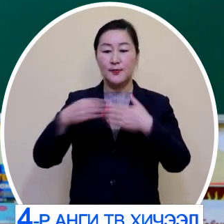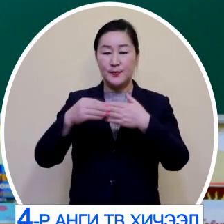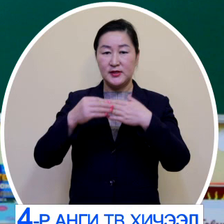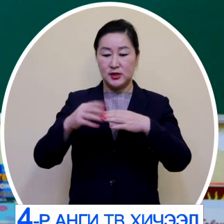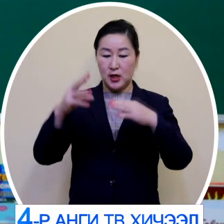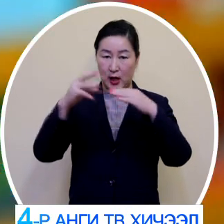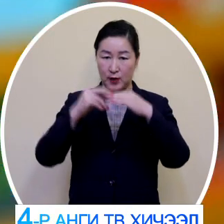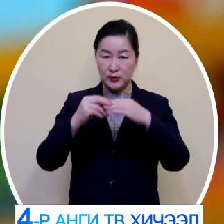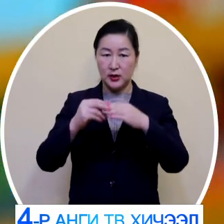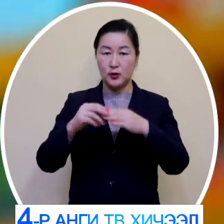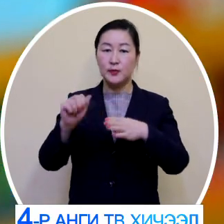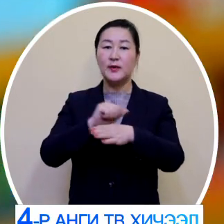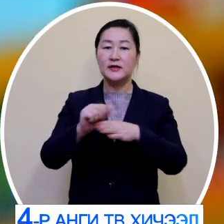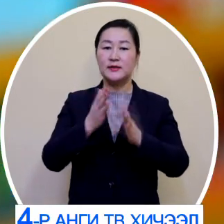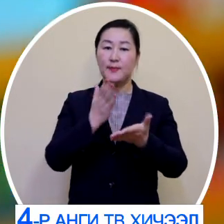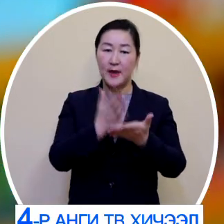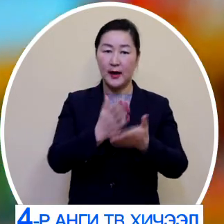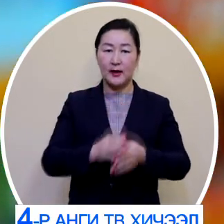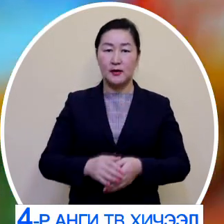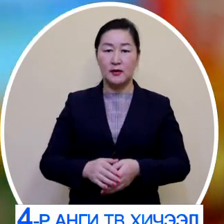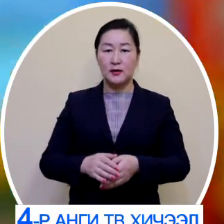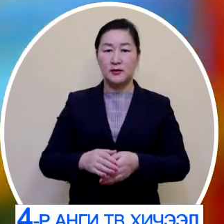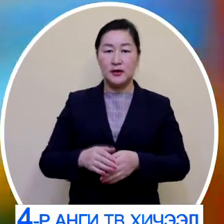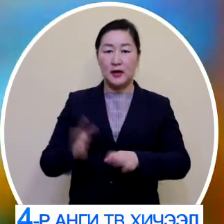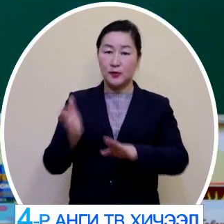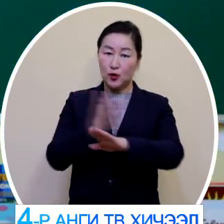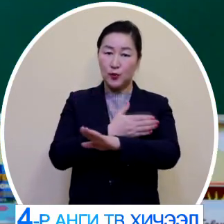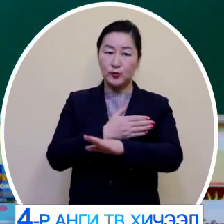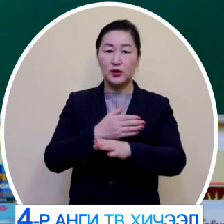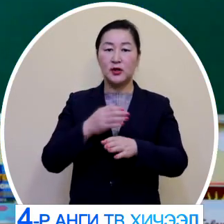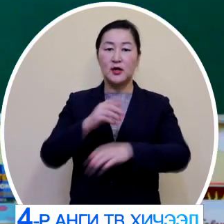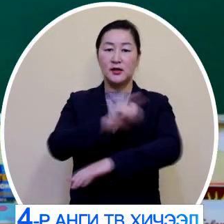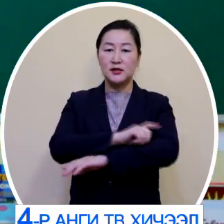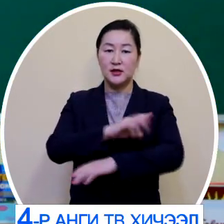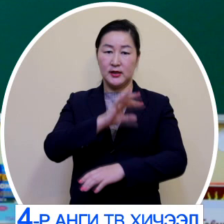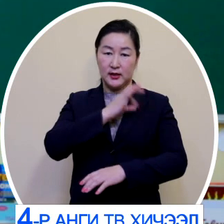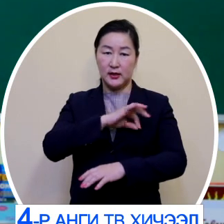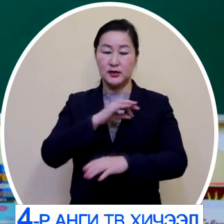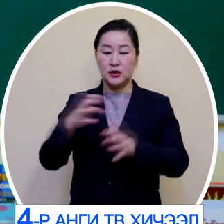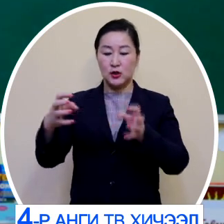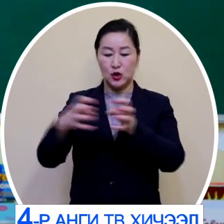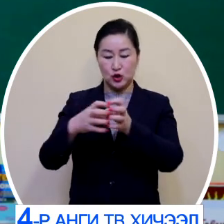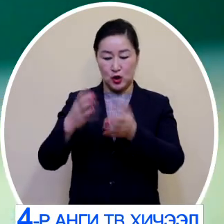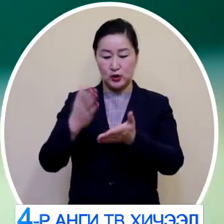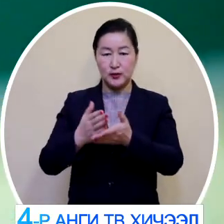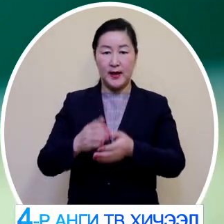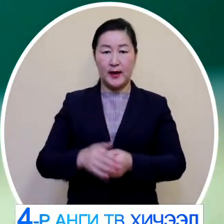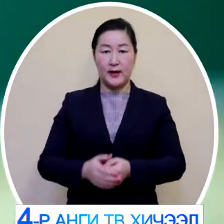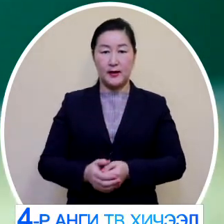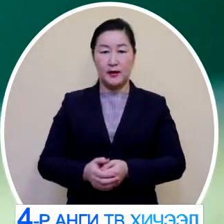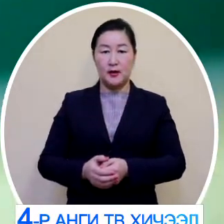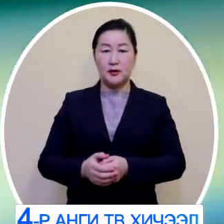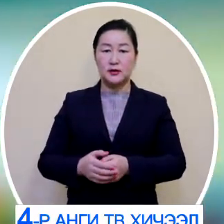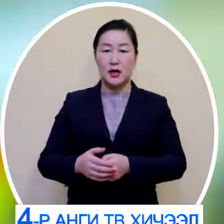нь. За, энэ тавган дээр тусгаалan бэлтгэсэн төмөр бичгийн хавчаарнууд байна. За, мөн бидний өмнөх хичээл дээр хэрглэжсэн